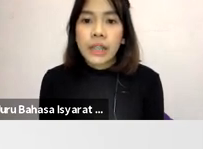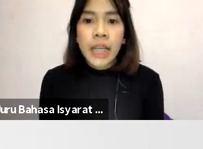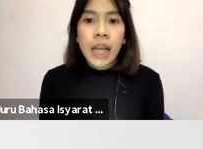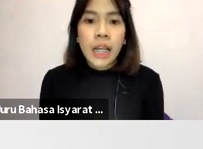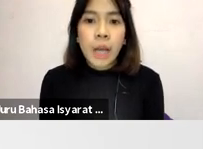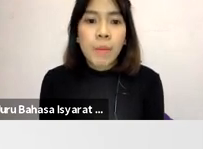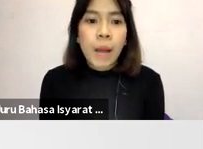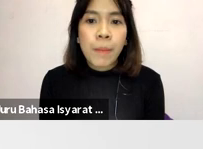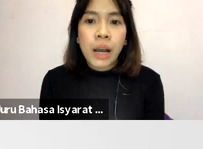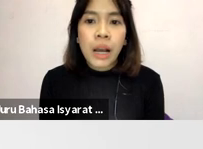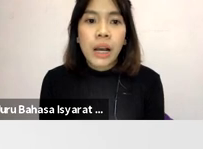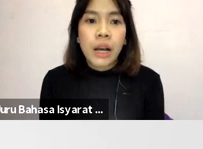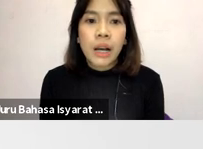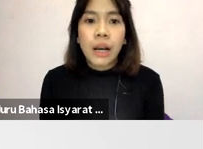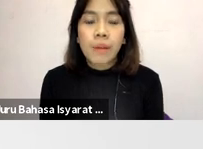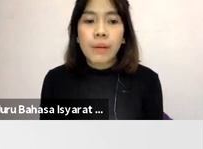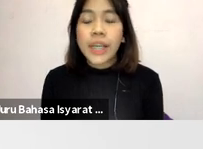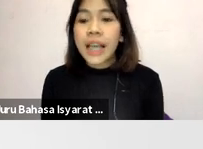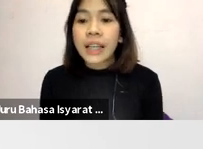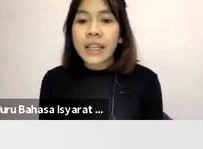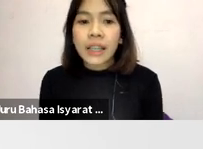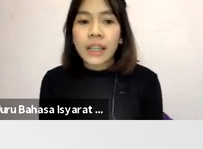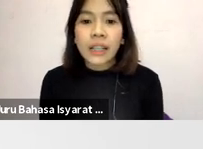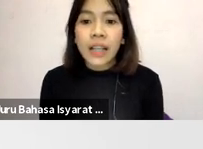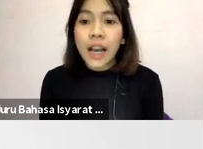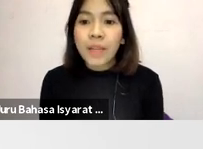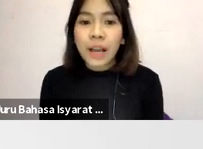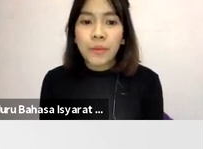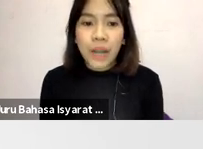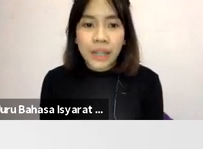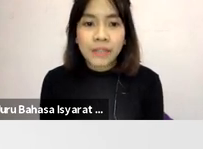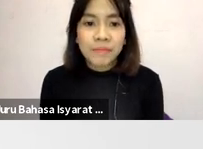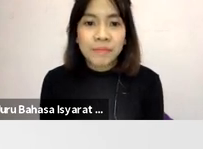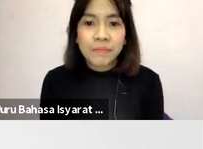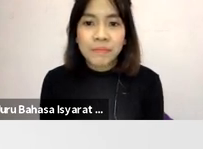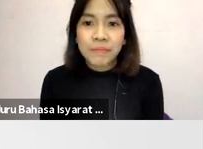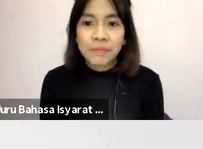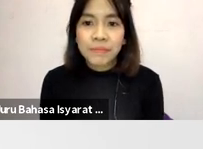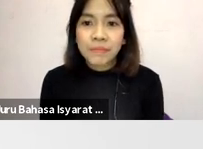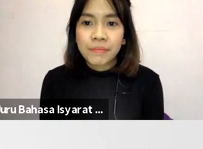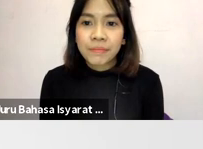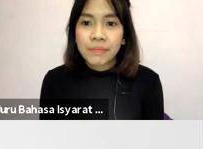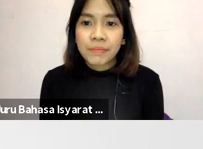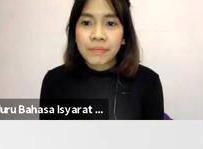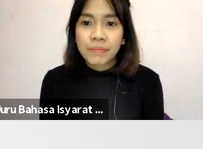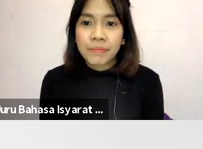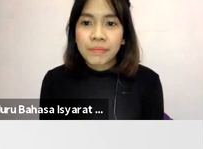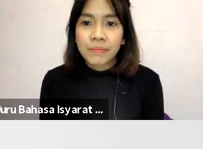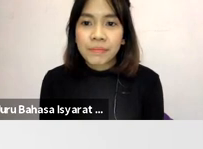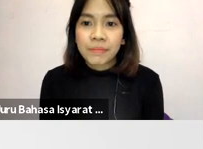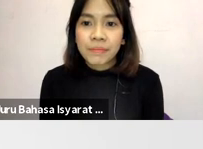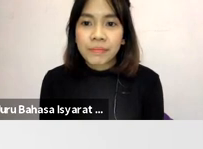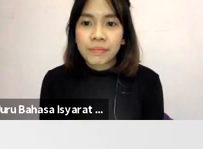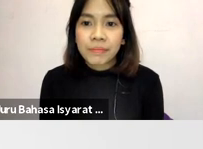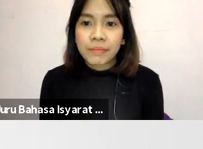ini adalah beberapa kegiatan-kegiatan yang telah kami lakukan Hai